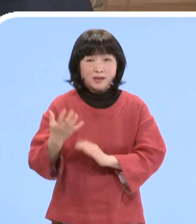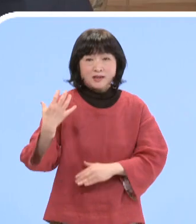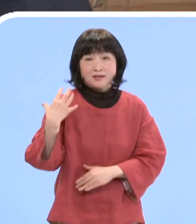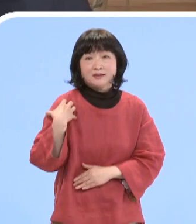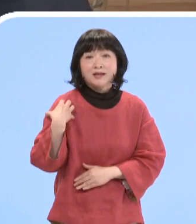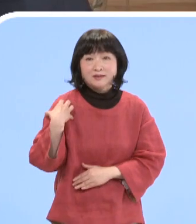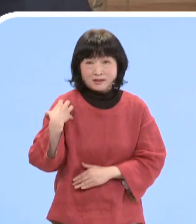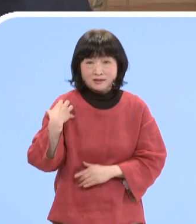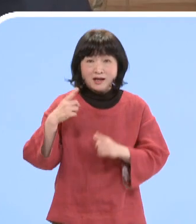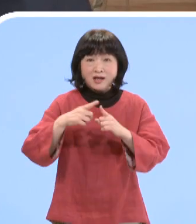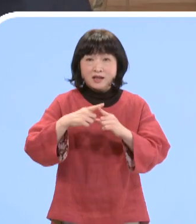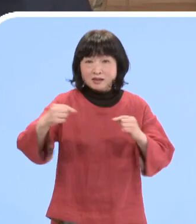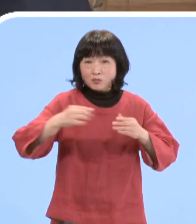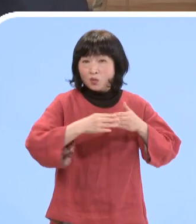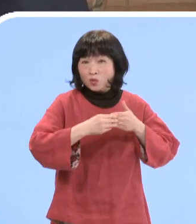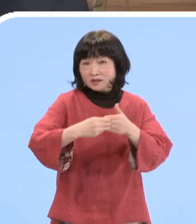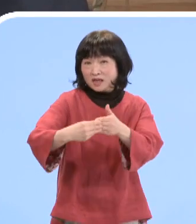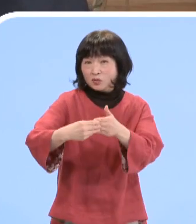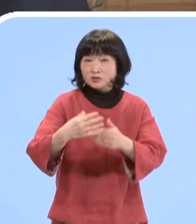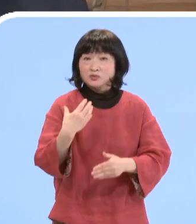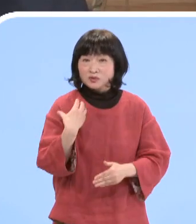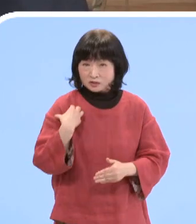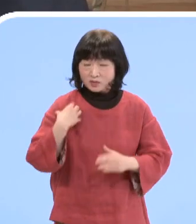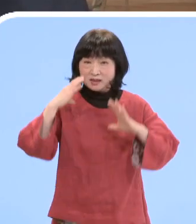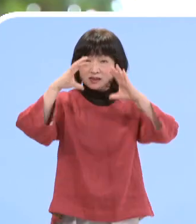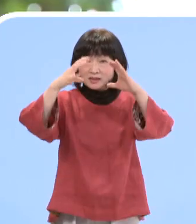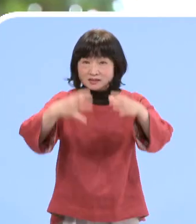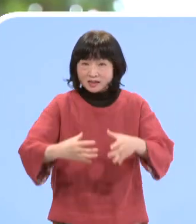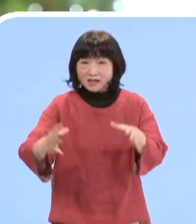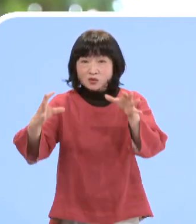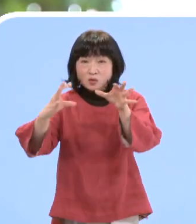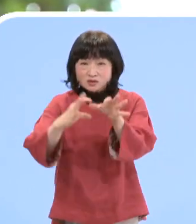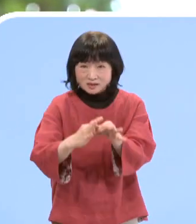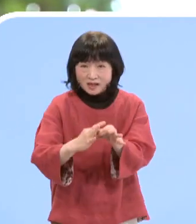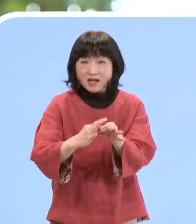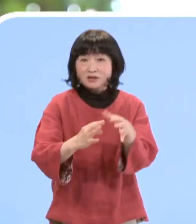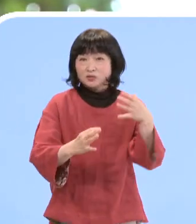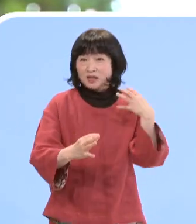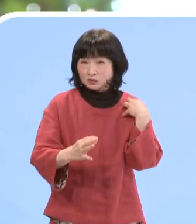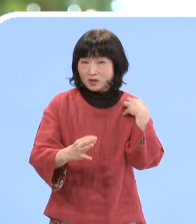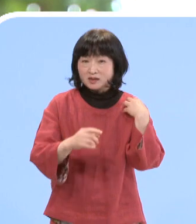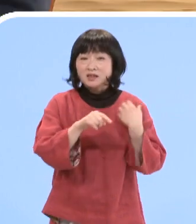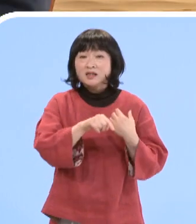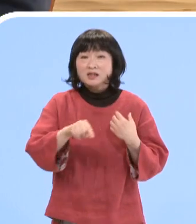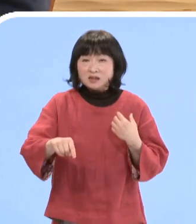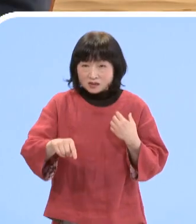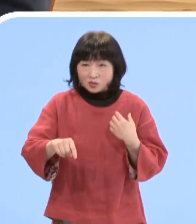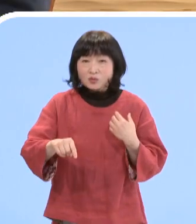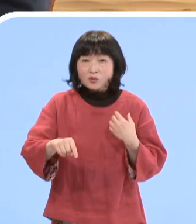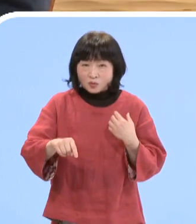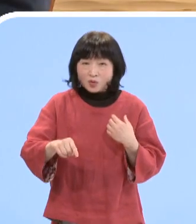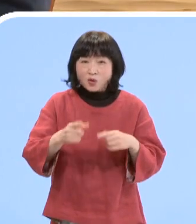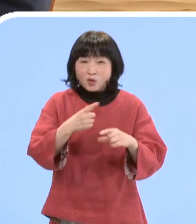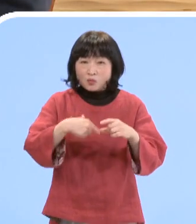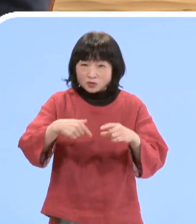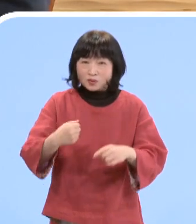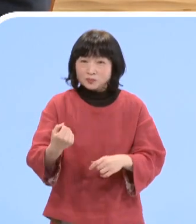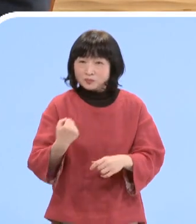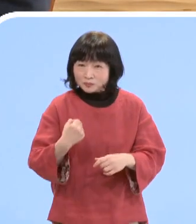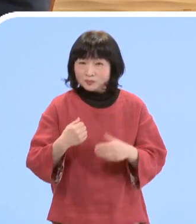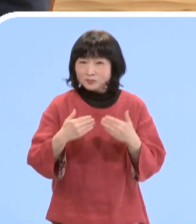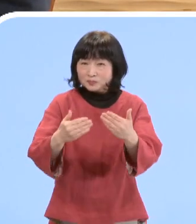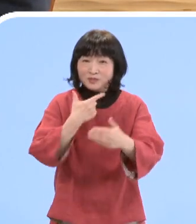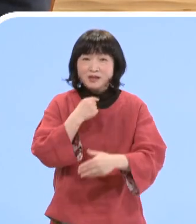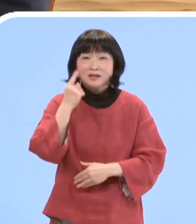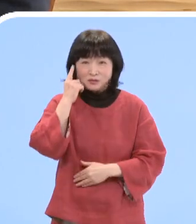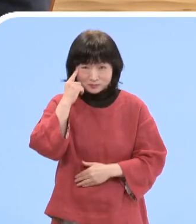た日本を先導する役割、世界とつながっていく、こういう兵庫づくりのスタートの年にしたい、このように考えてお